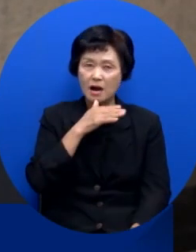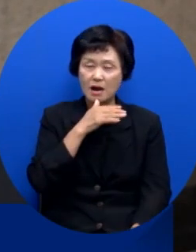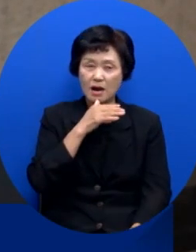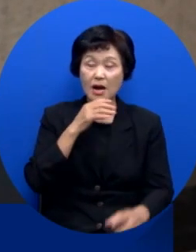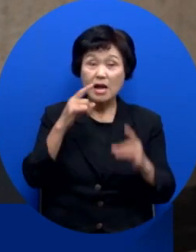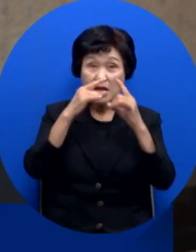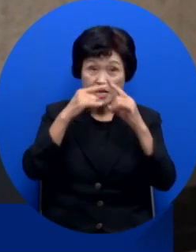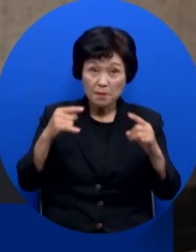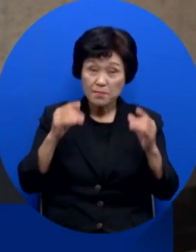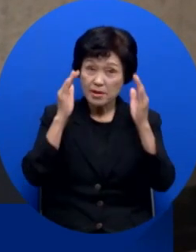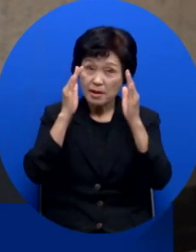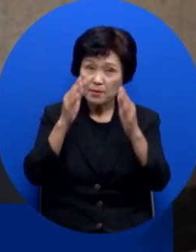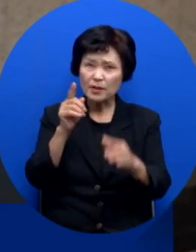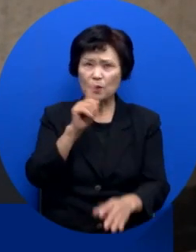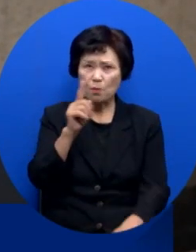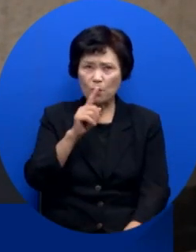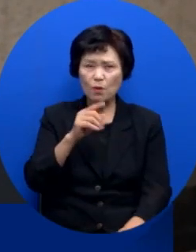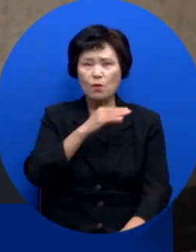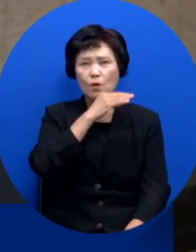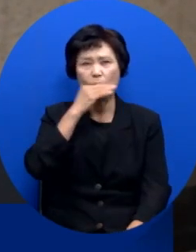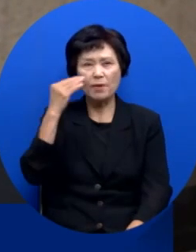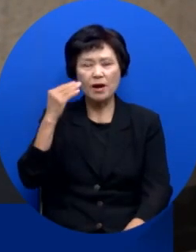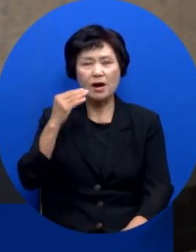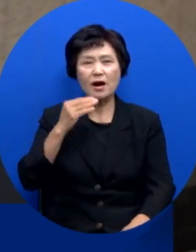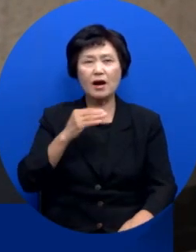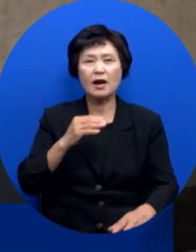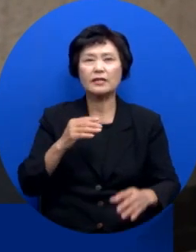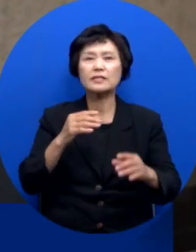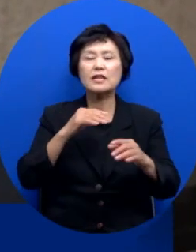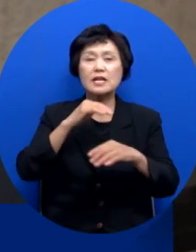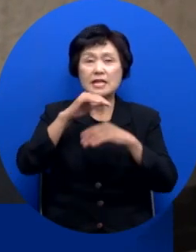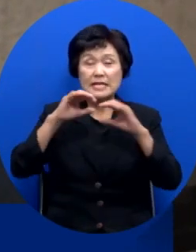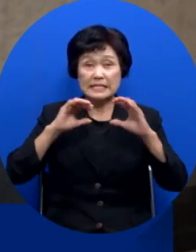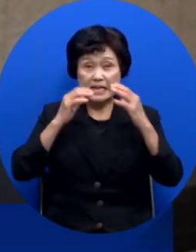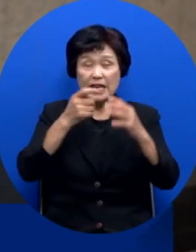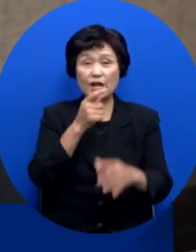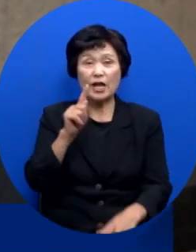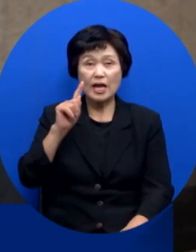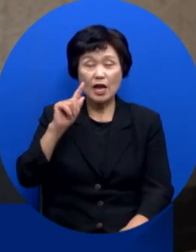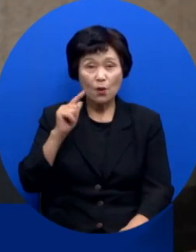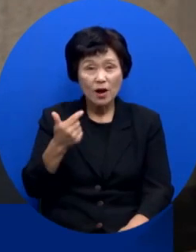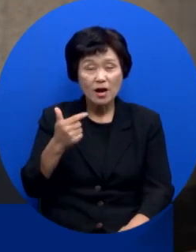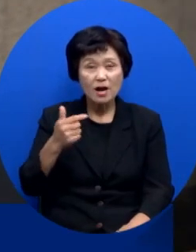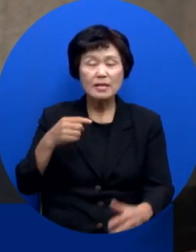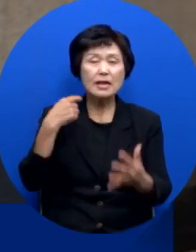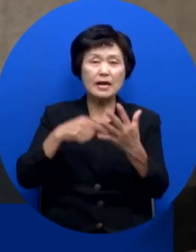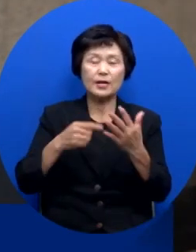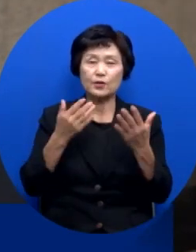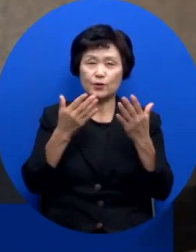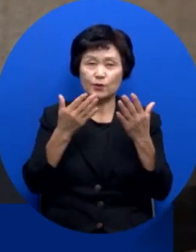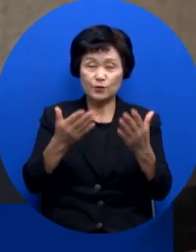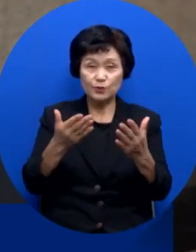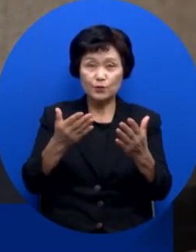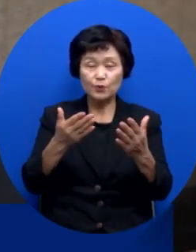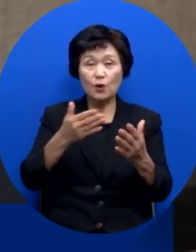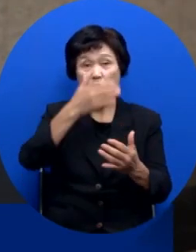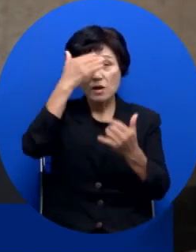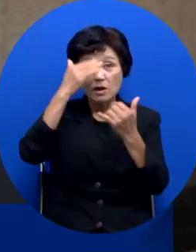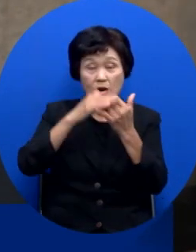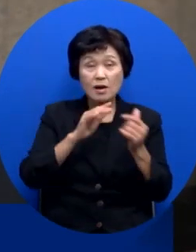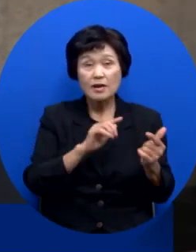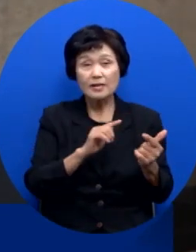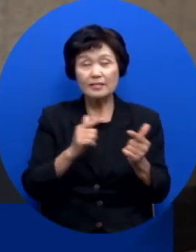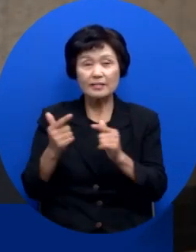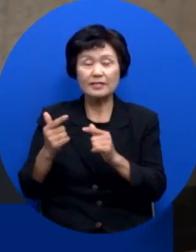캠프의 방향은 올바른 성경적 세계관을 아이들한테 심어주어서 이 다음 세대 학생들이 이 세상에서